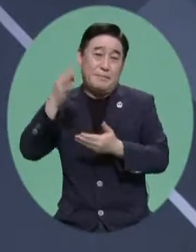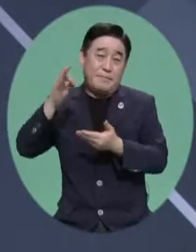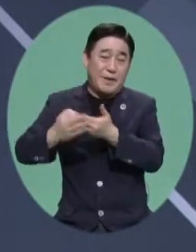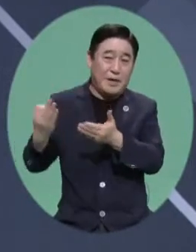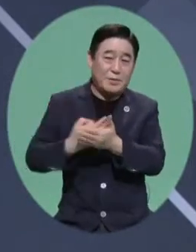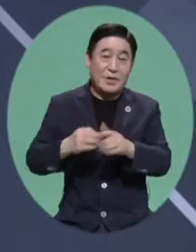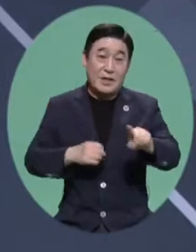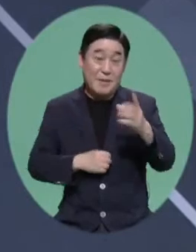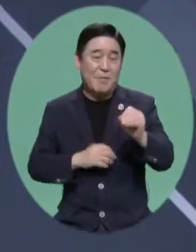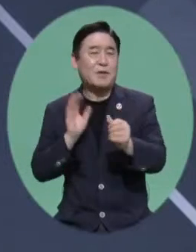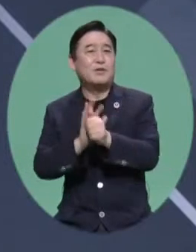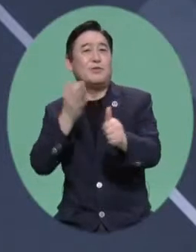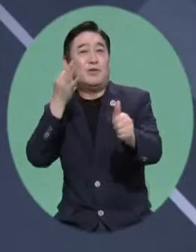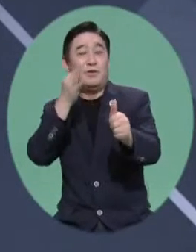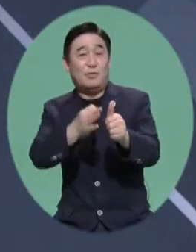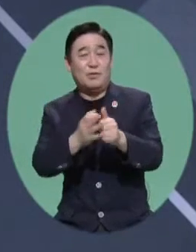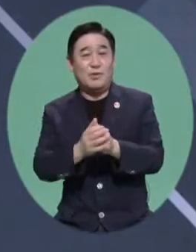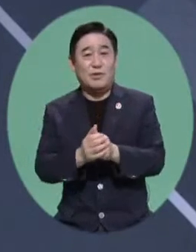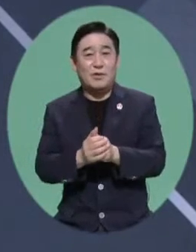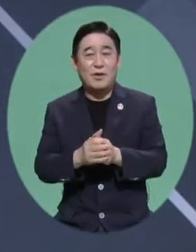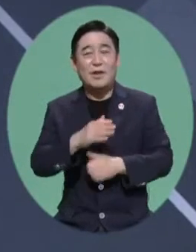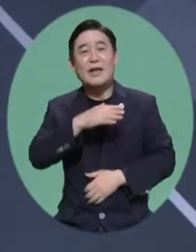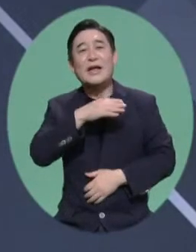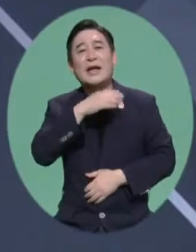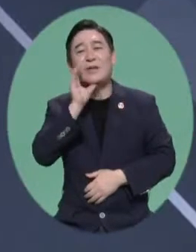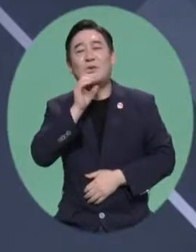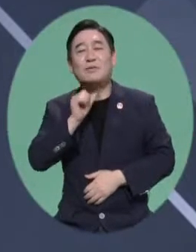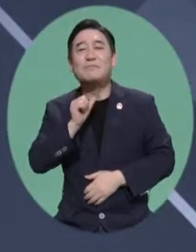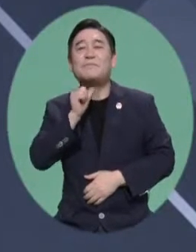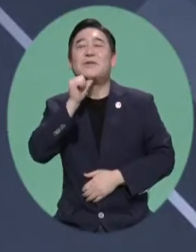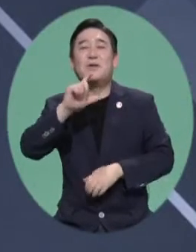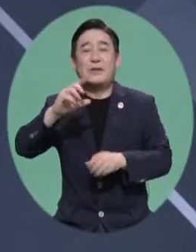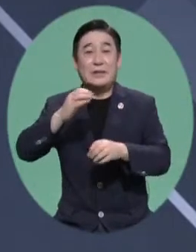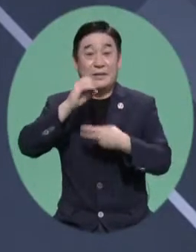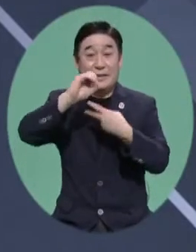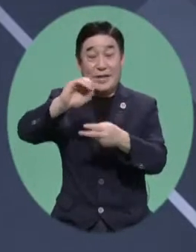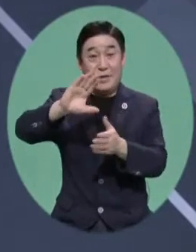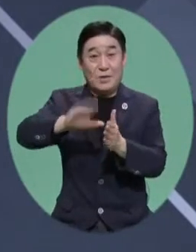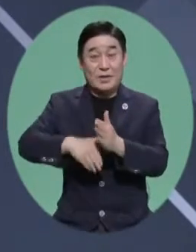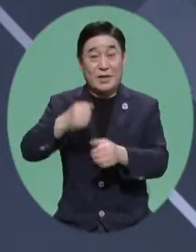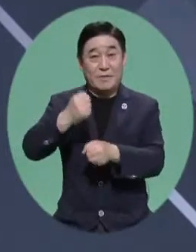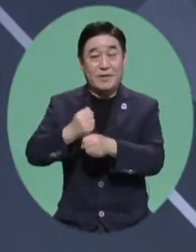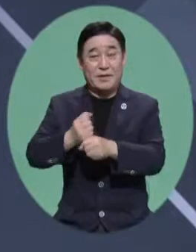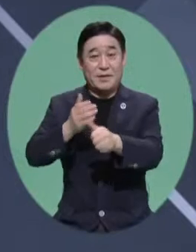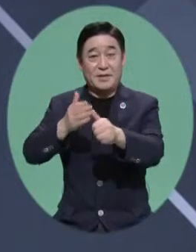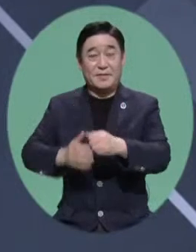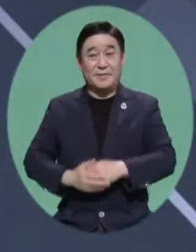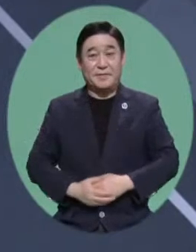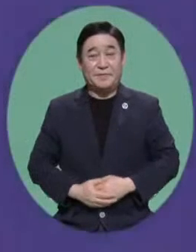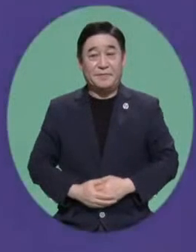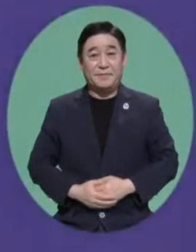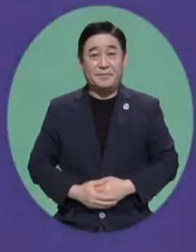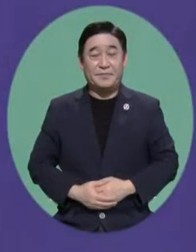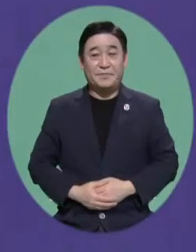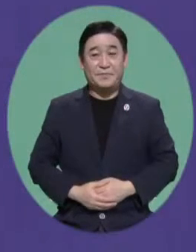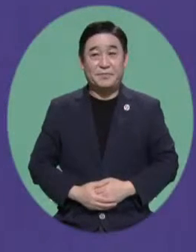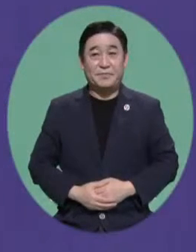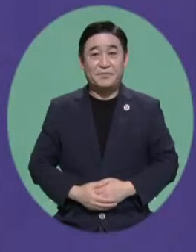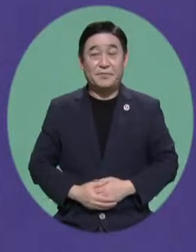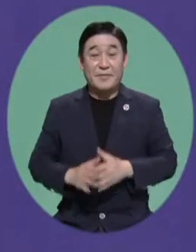100만 원까지 지원해서 노인 빈곤 제로 시대를 열겠습니다 4